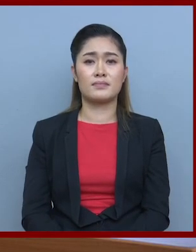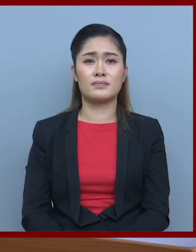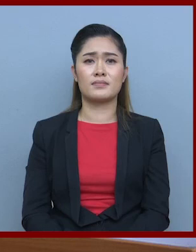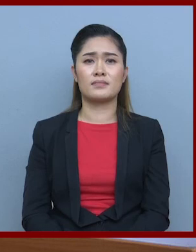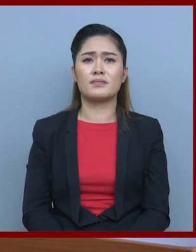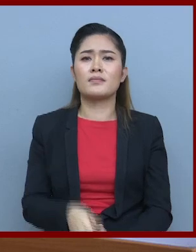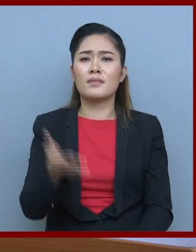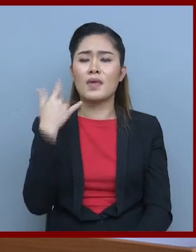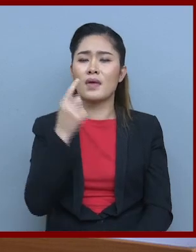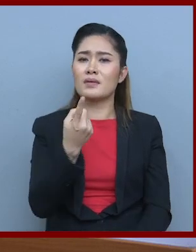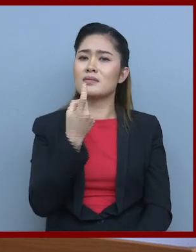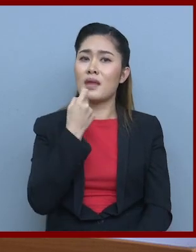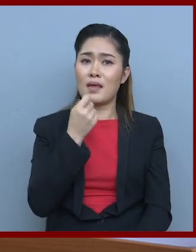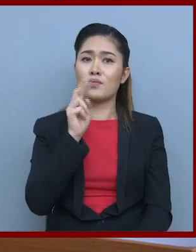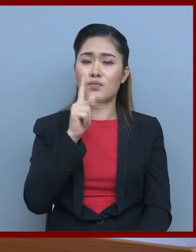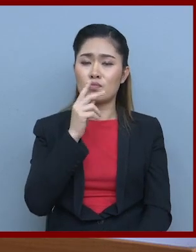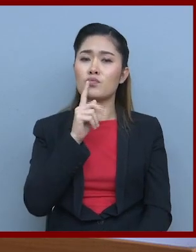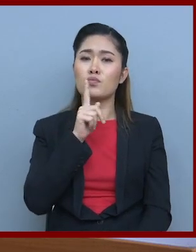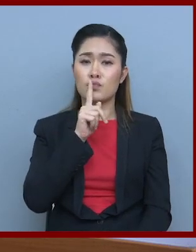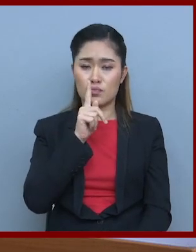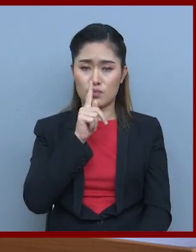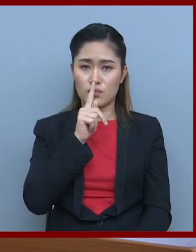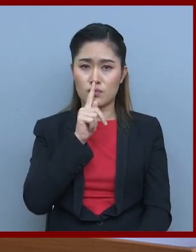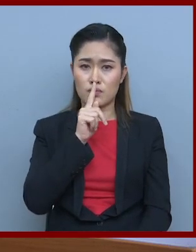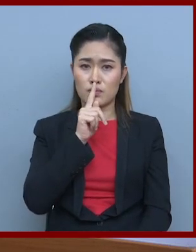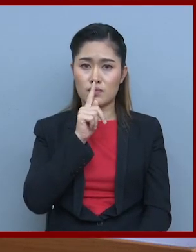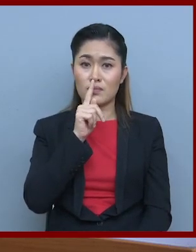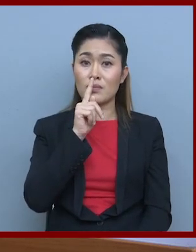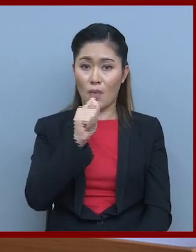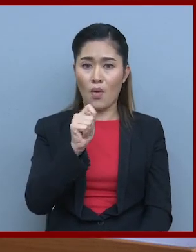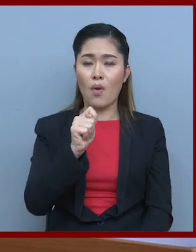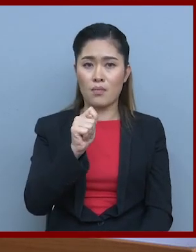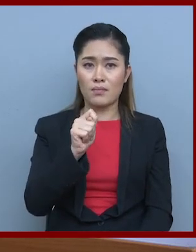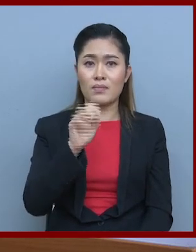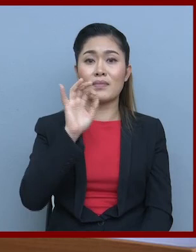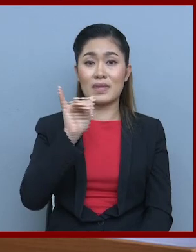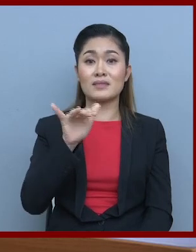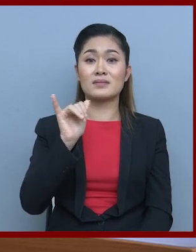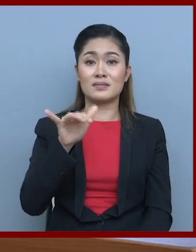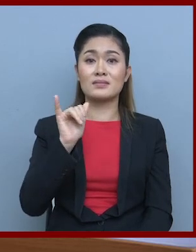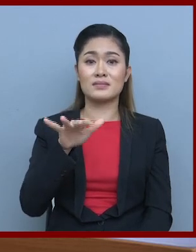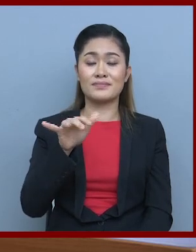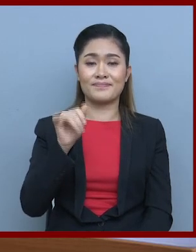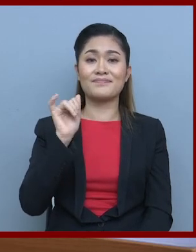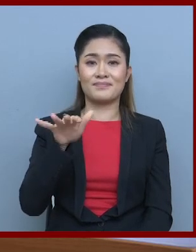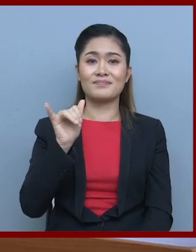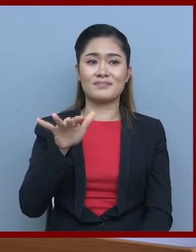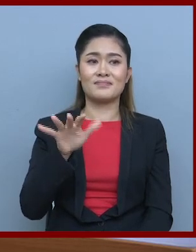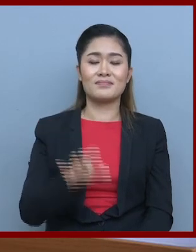อันนี้ตอนเขาถามแอร์เรย์เราบอก yes นะเพราะเดี๋ยวโค้ดไม่งั้นเดี๋ยวโค้ดจะตรงกับชาวบ้านไหมไอ้ตรงกับต้นฉบับไห